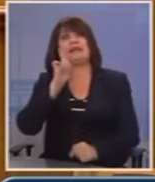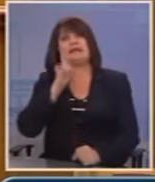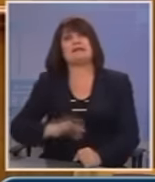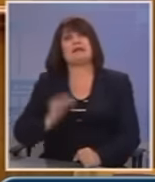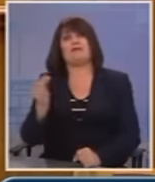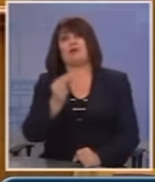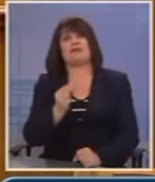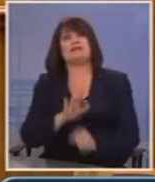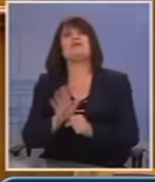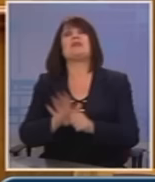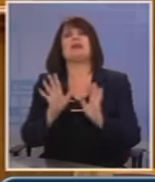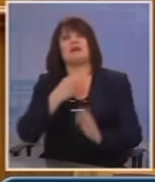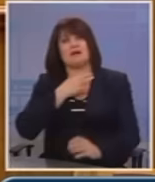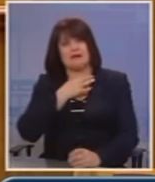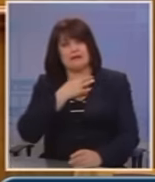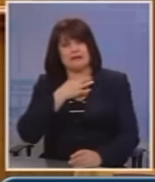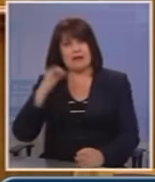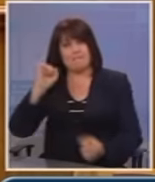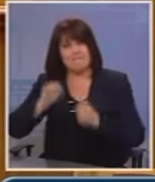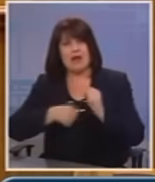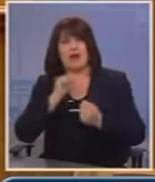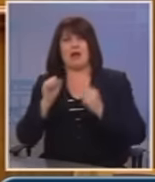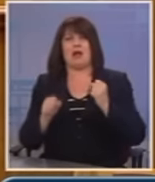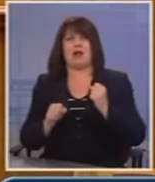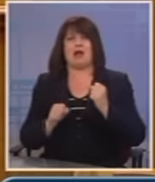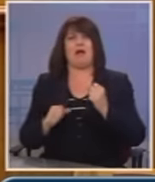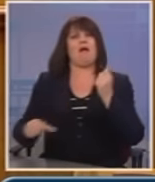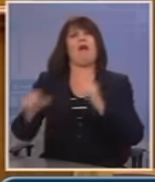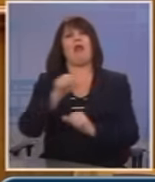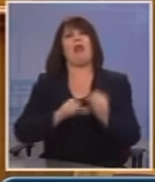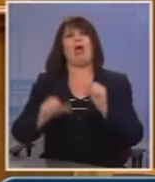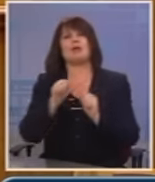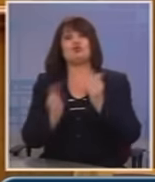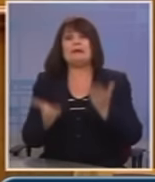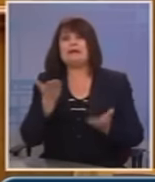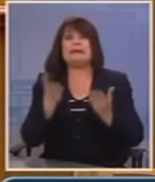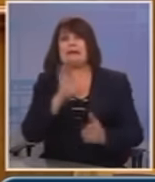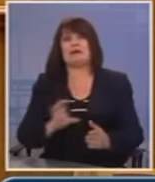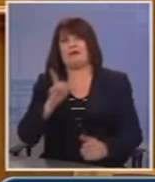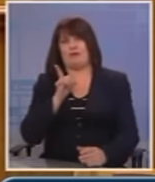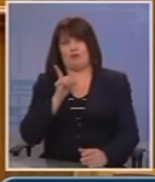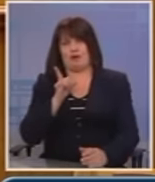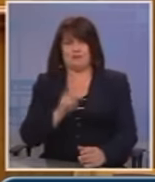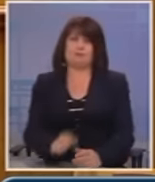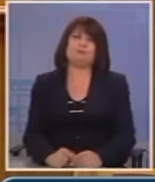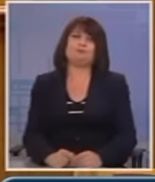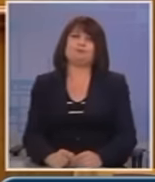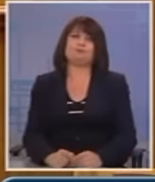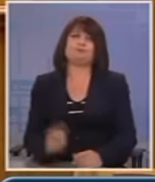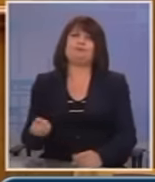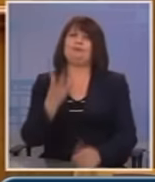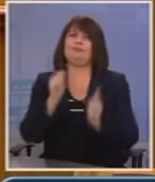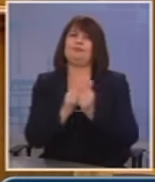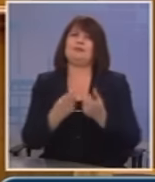βουλευτές. Χρειάζεται αγώνας για την αλλαγή των συσχετισμών στην Ευρώπη. Οι